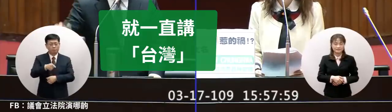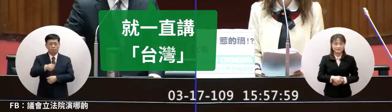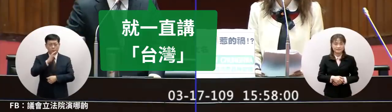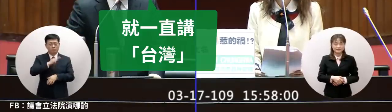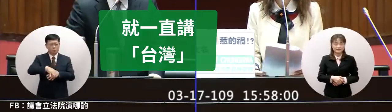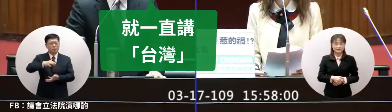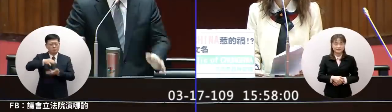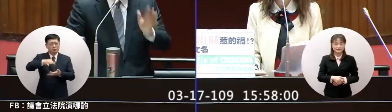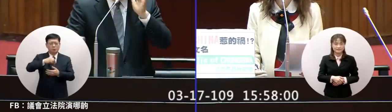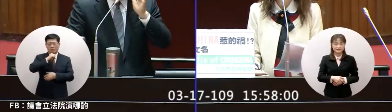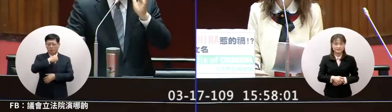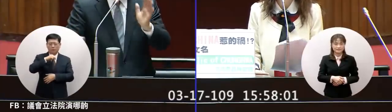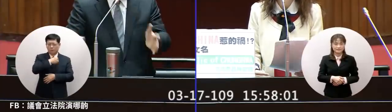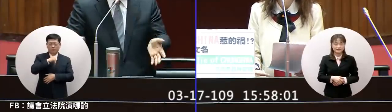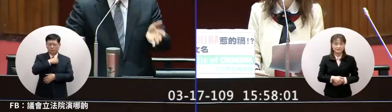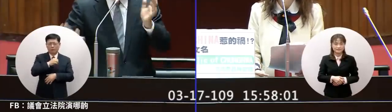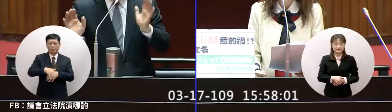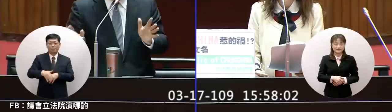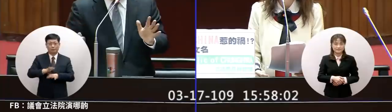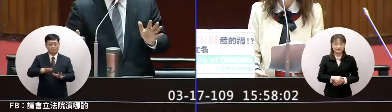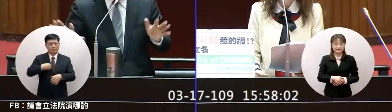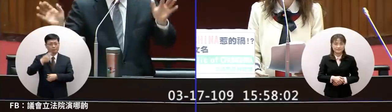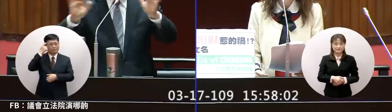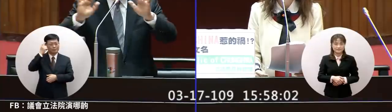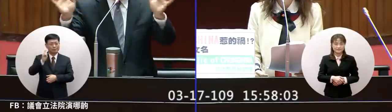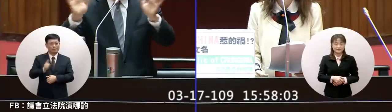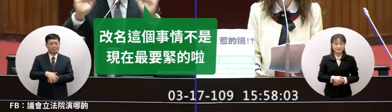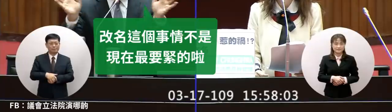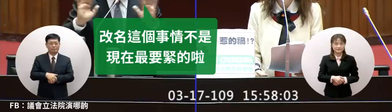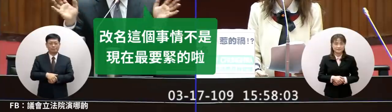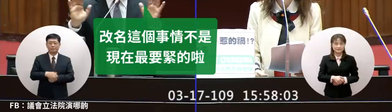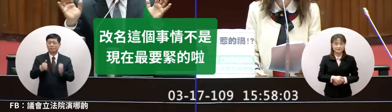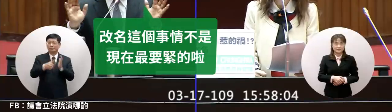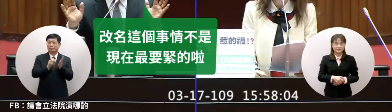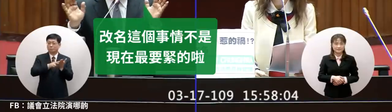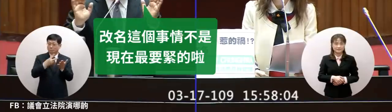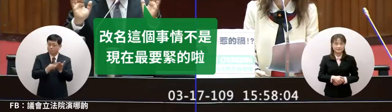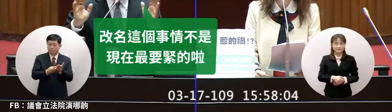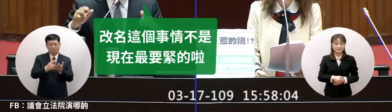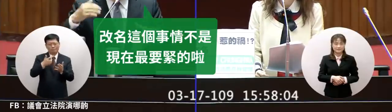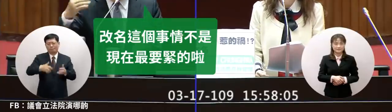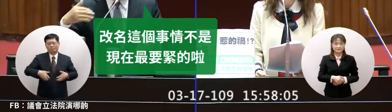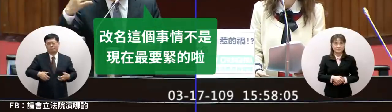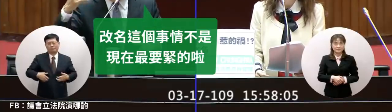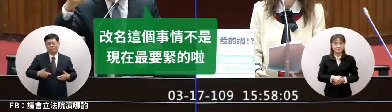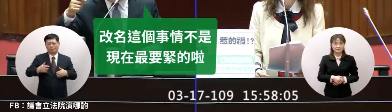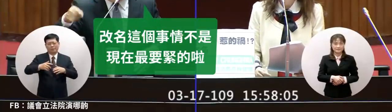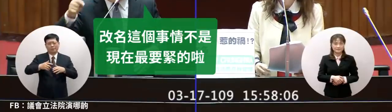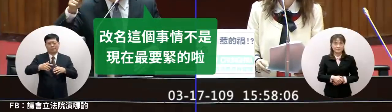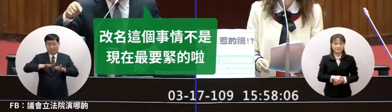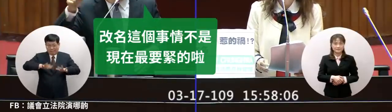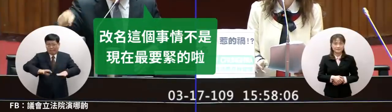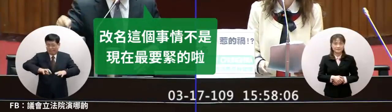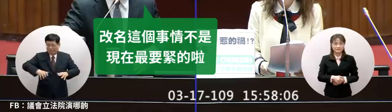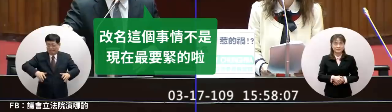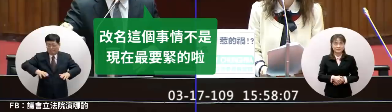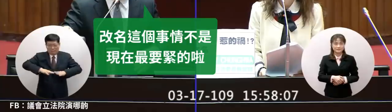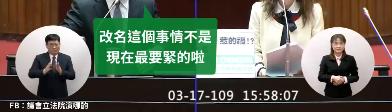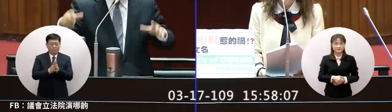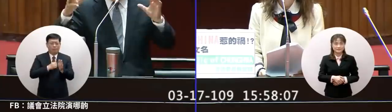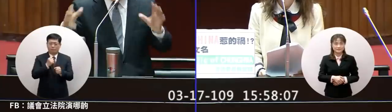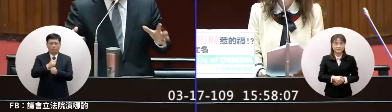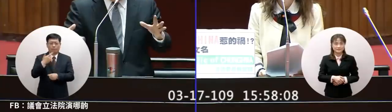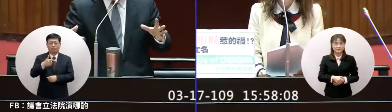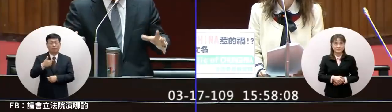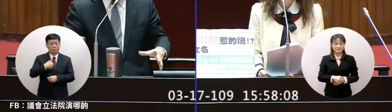一直讲台湾。所以我也感觉改名这个物件，不是现在最要紧的